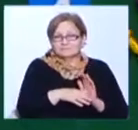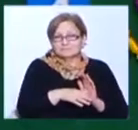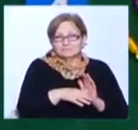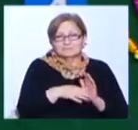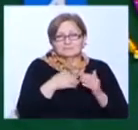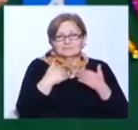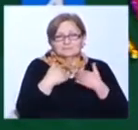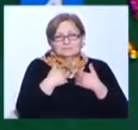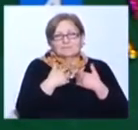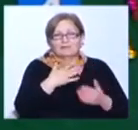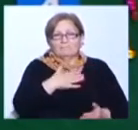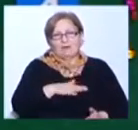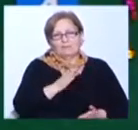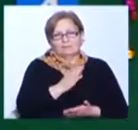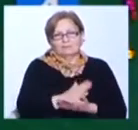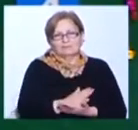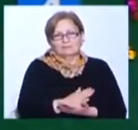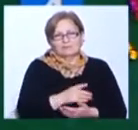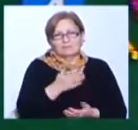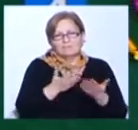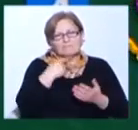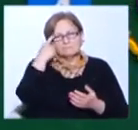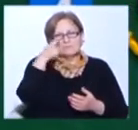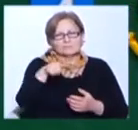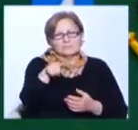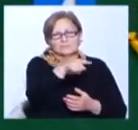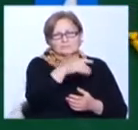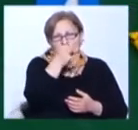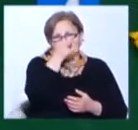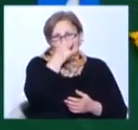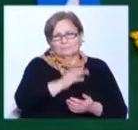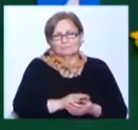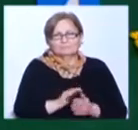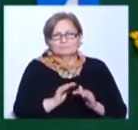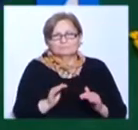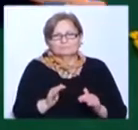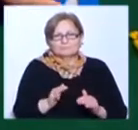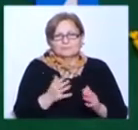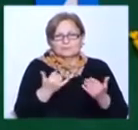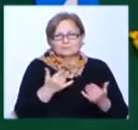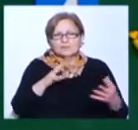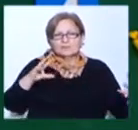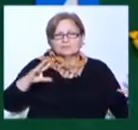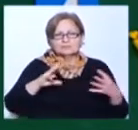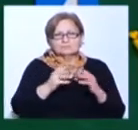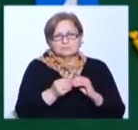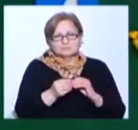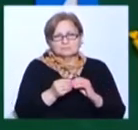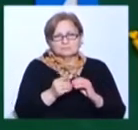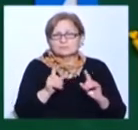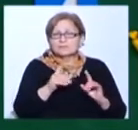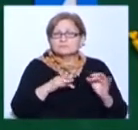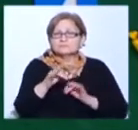მე კმაყოფილი ვარ. მე მგონი თქვენც მოგეწონათ. ბავშვებო, მოდი შევაჯამოთ ჩვენი გაკვეთილი. დღეს